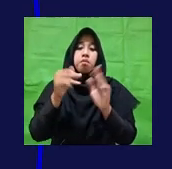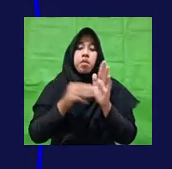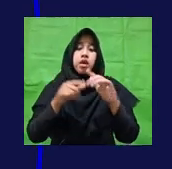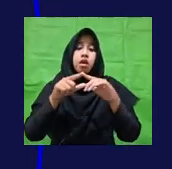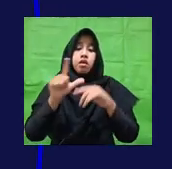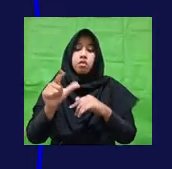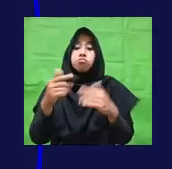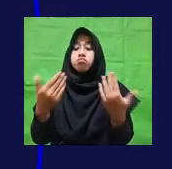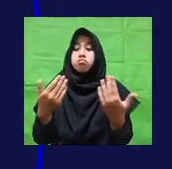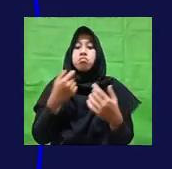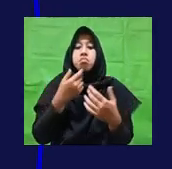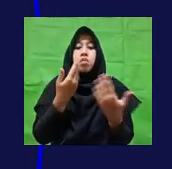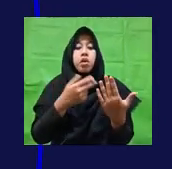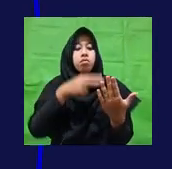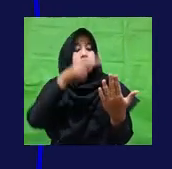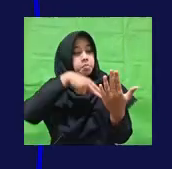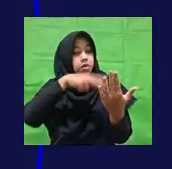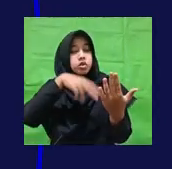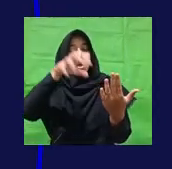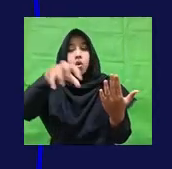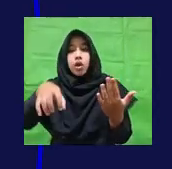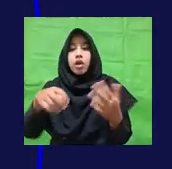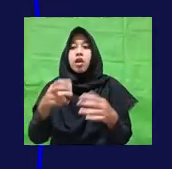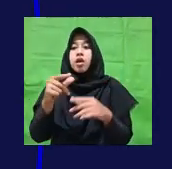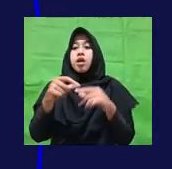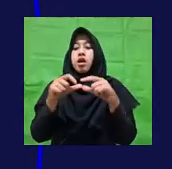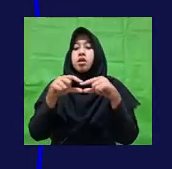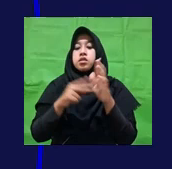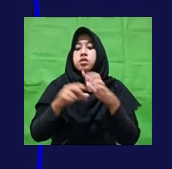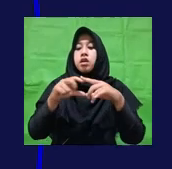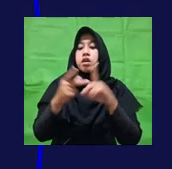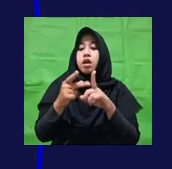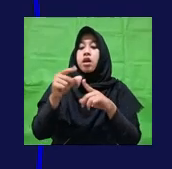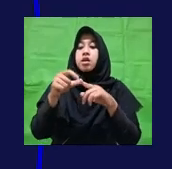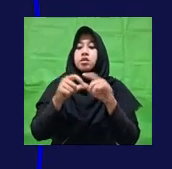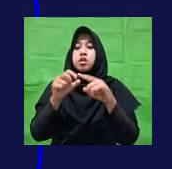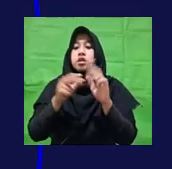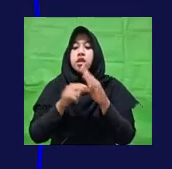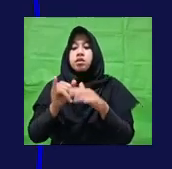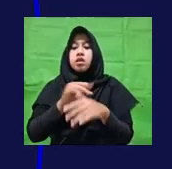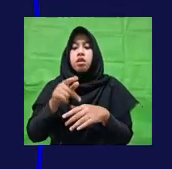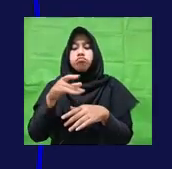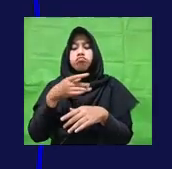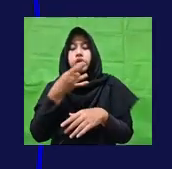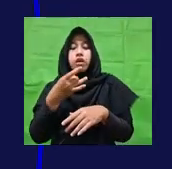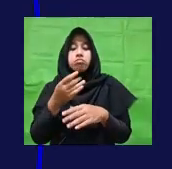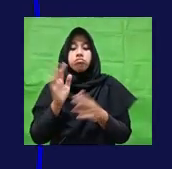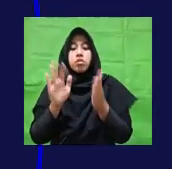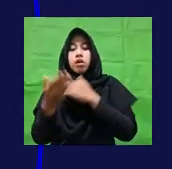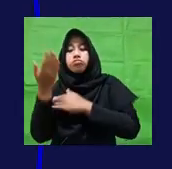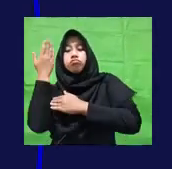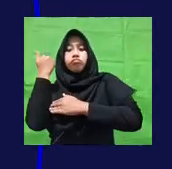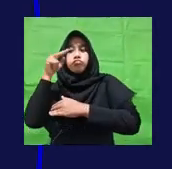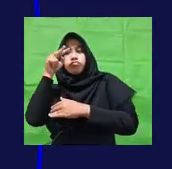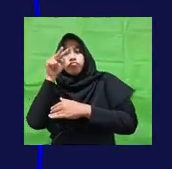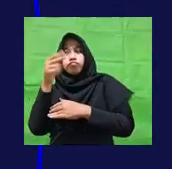dalam khasanah residensi, kami kira menarik kalau kita kembali ke belakang sedikit, melakukan kilas balik untuk melihat